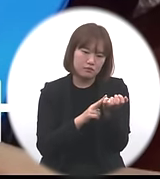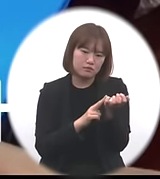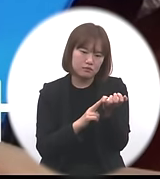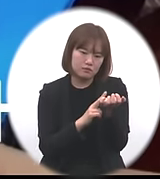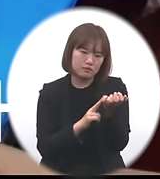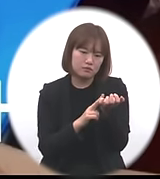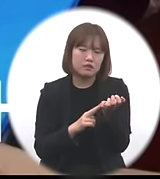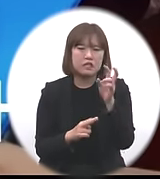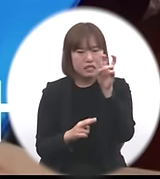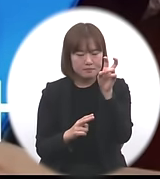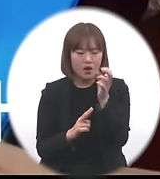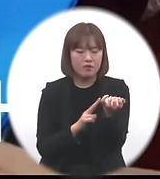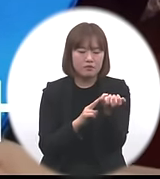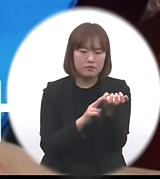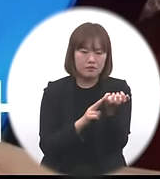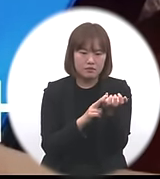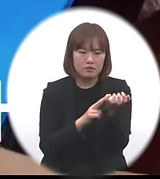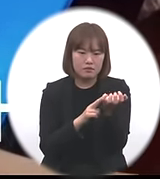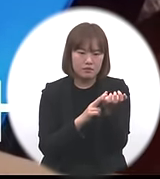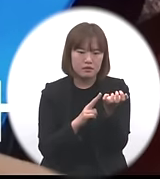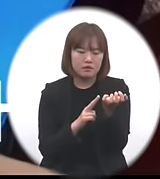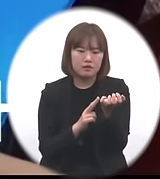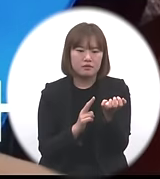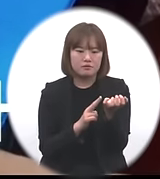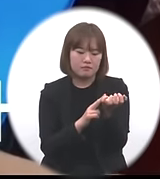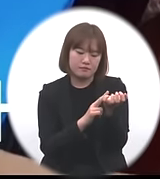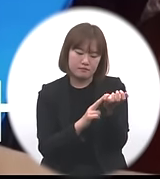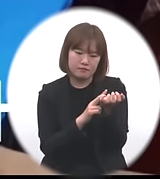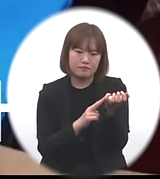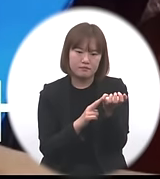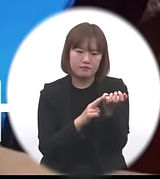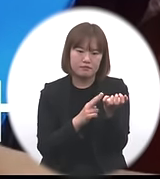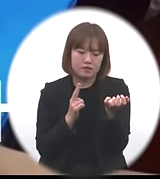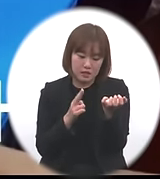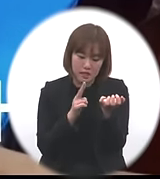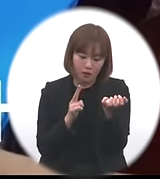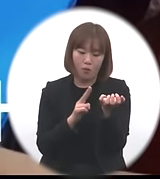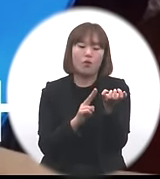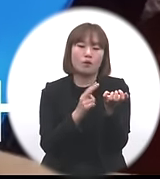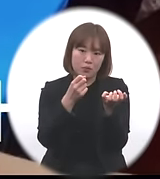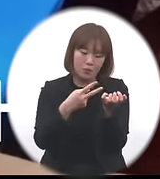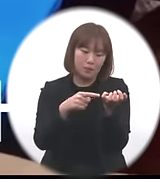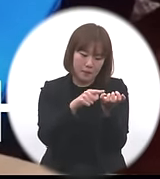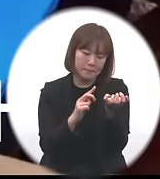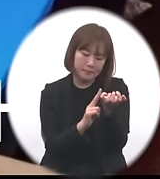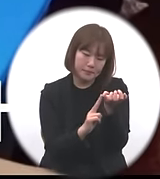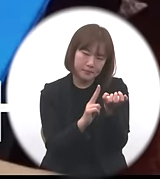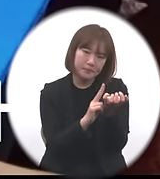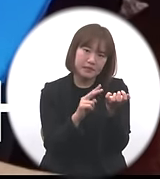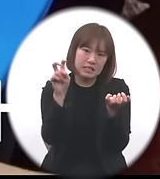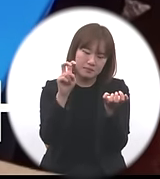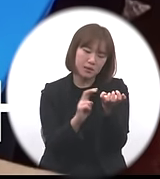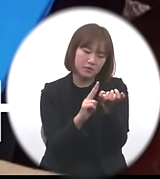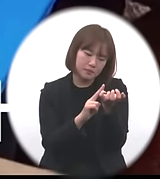동글동글하게 아주 작은 동그라미로 한 20번쯤을 닦아요. 닦으셨으면 어떻게 해요? 칫솔을 반드시 띕니다. 그리고 다음